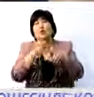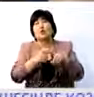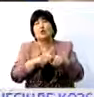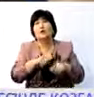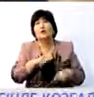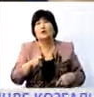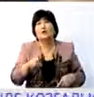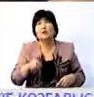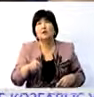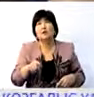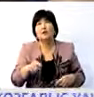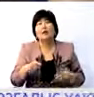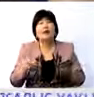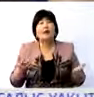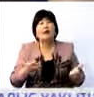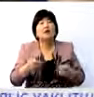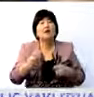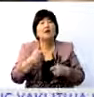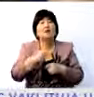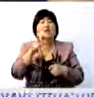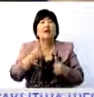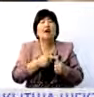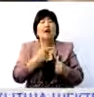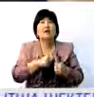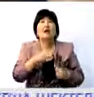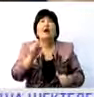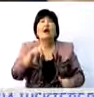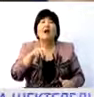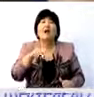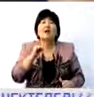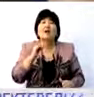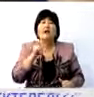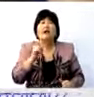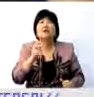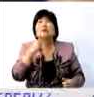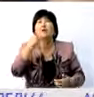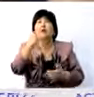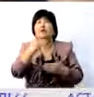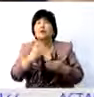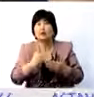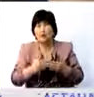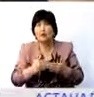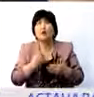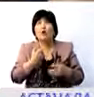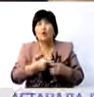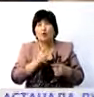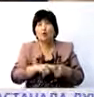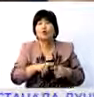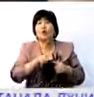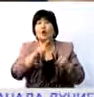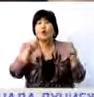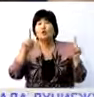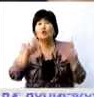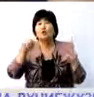қозғалыстың қайраткерлерін, жетекшілерін атап, оның ішінде Әлихан айтып келеді де, осы жұлдыздың